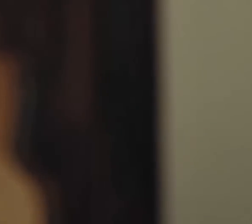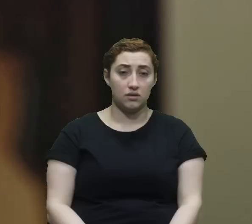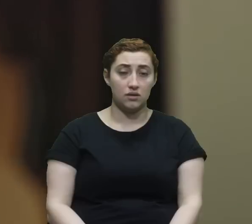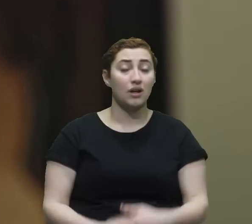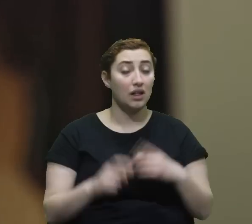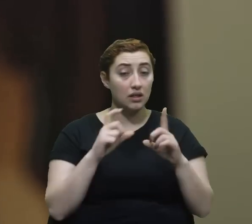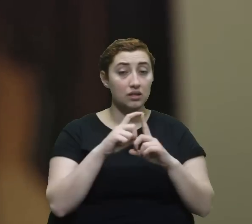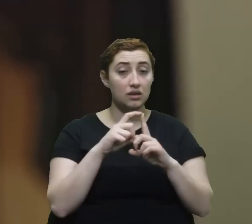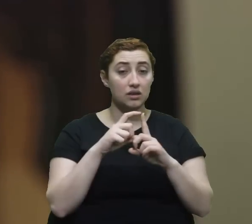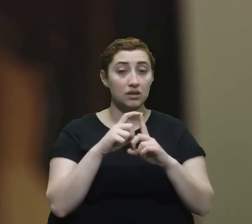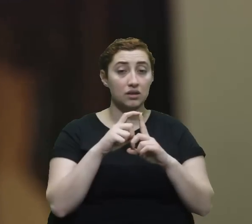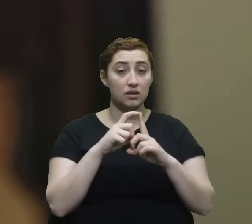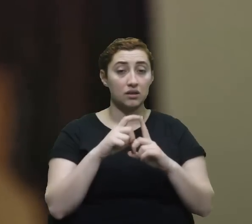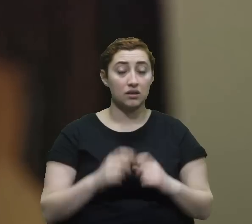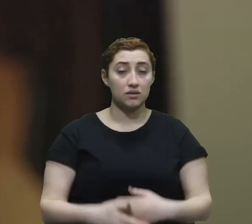Dadı.